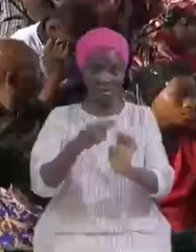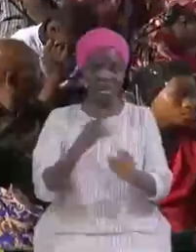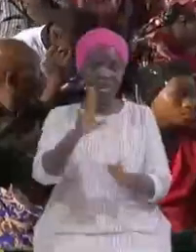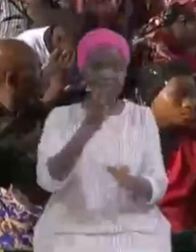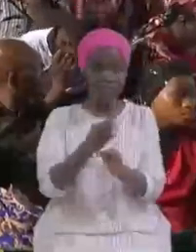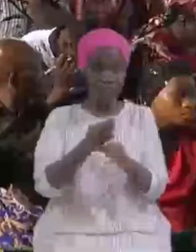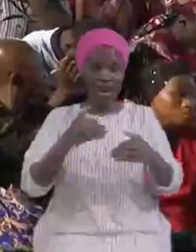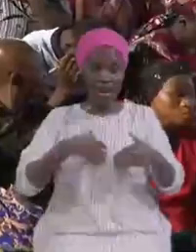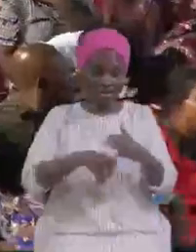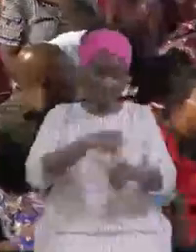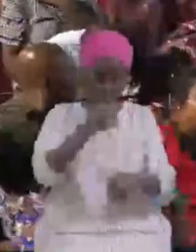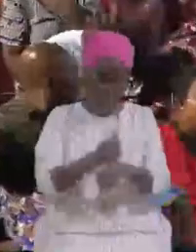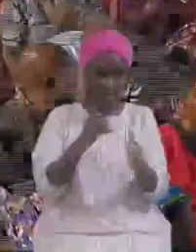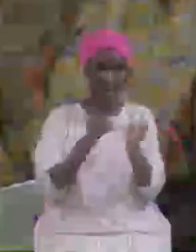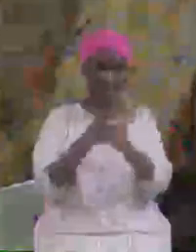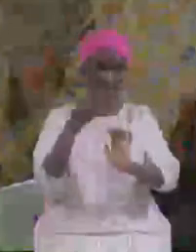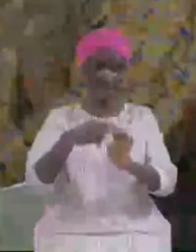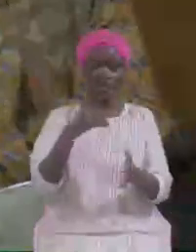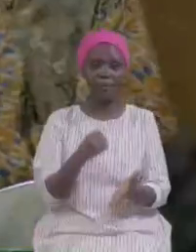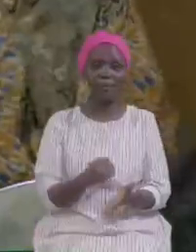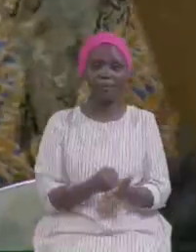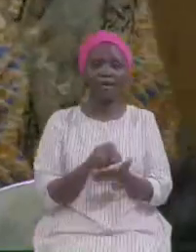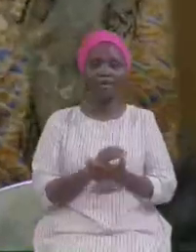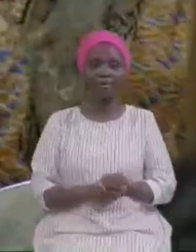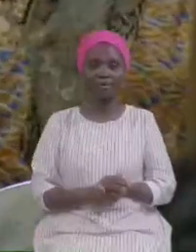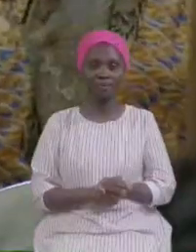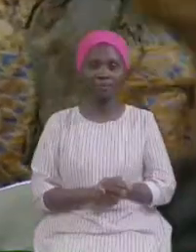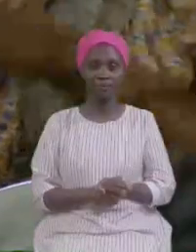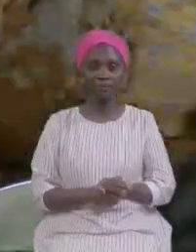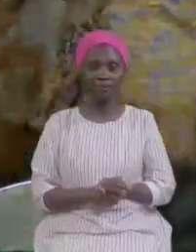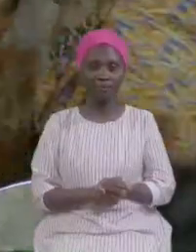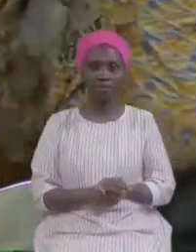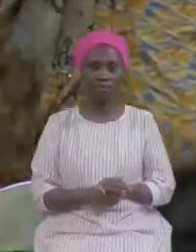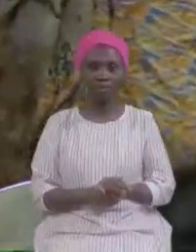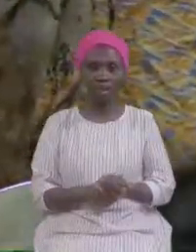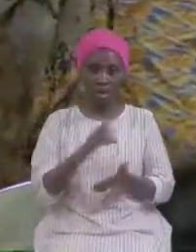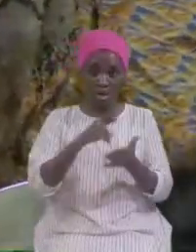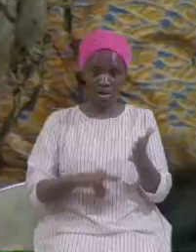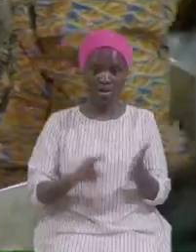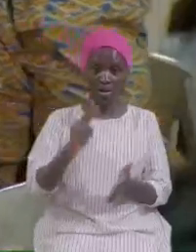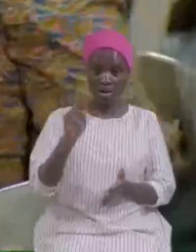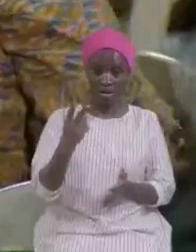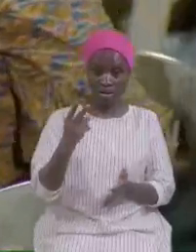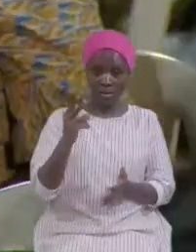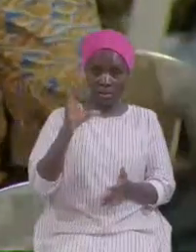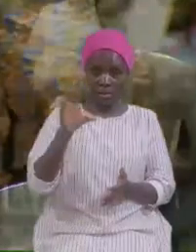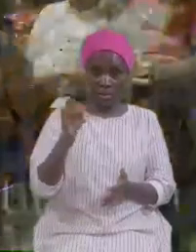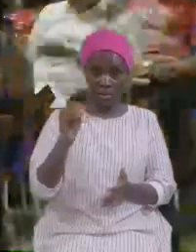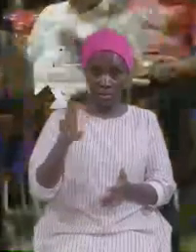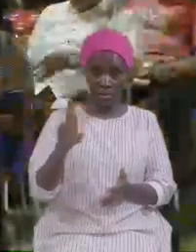le confirme en toi au nom de Jésus. En 2 Corinthiens chapitre 4.